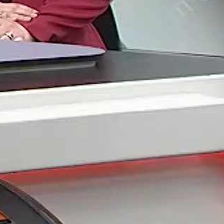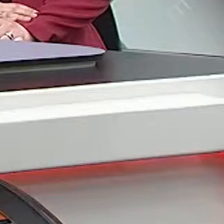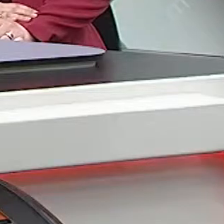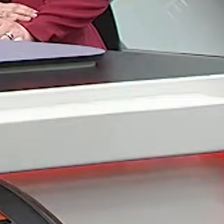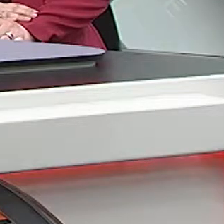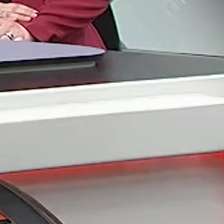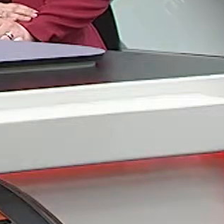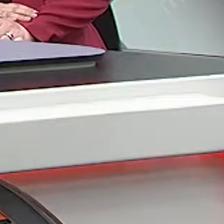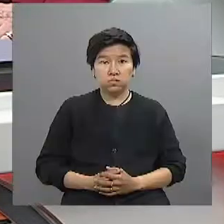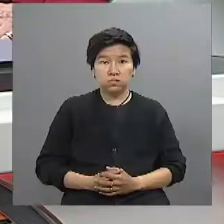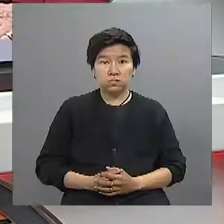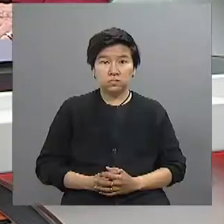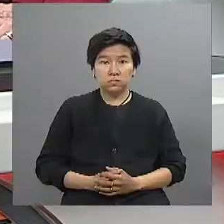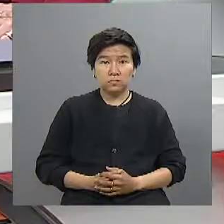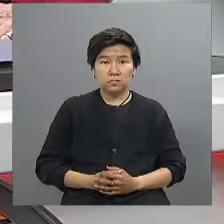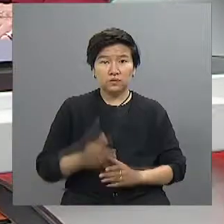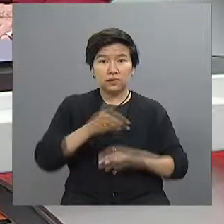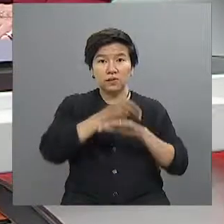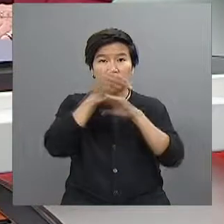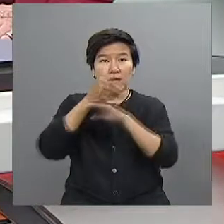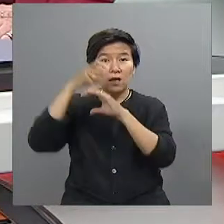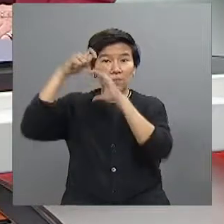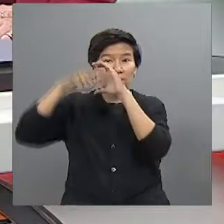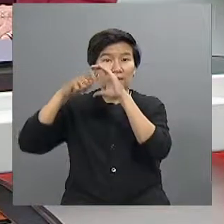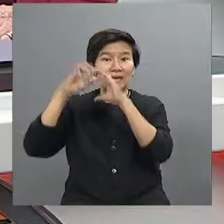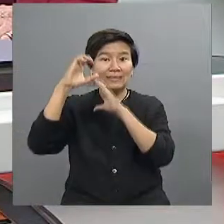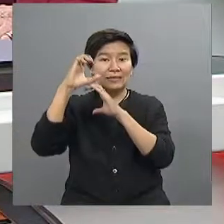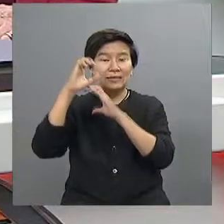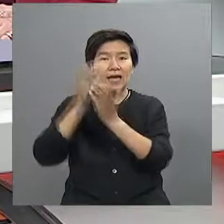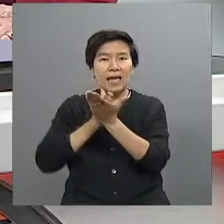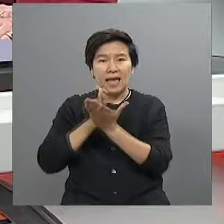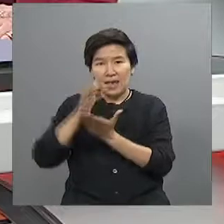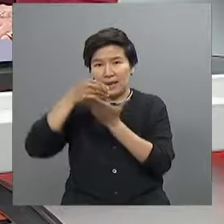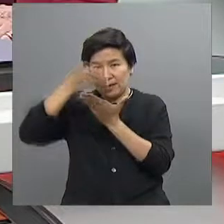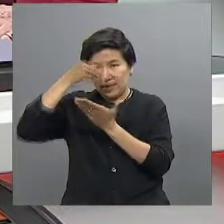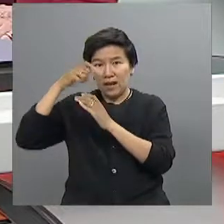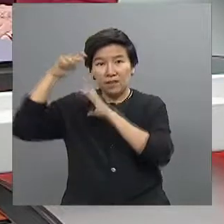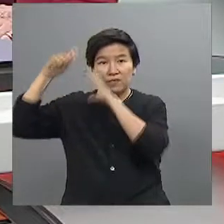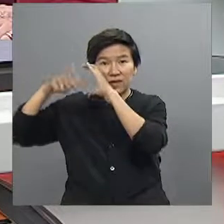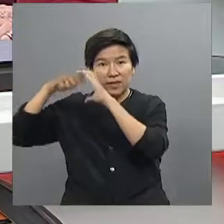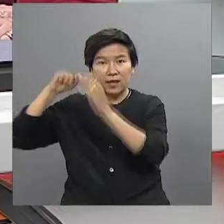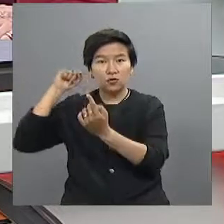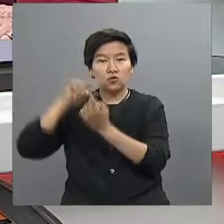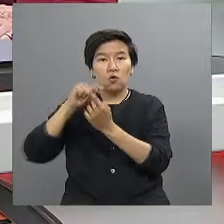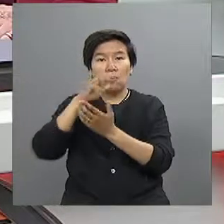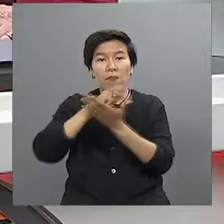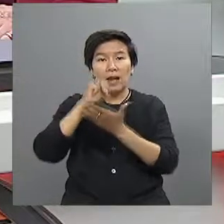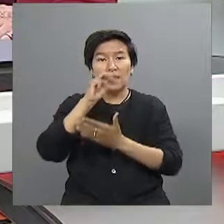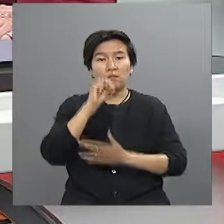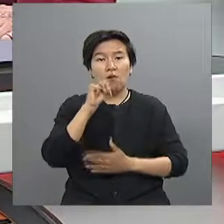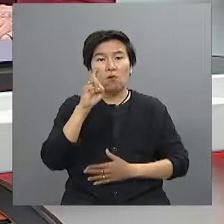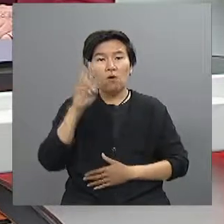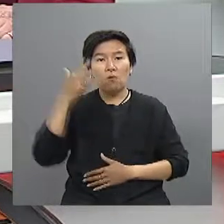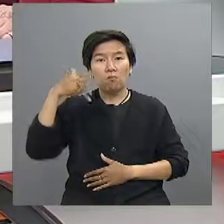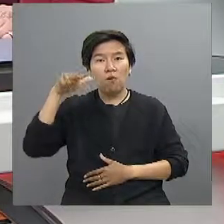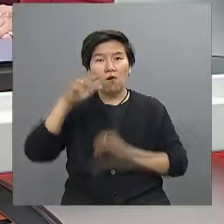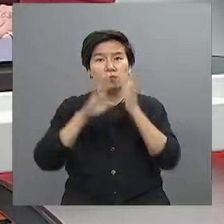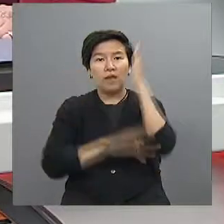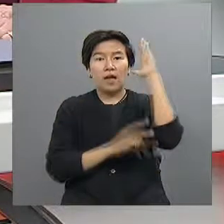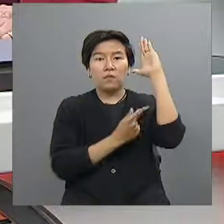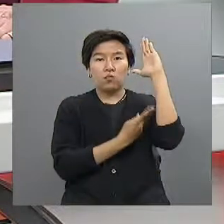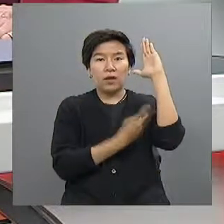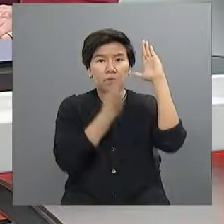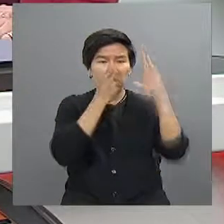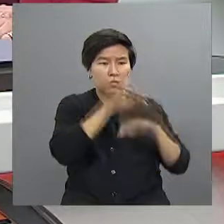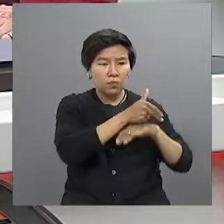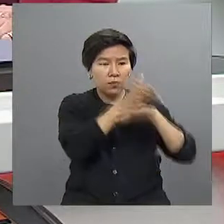เจนซีรีพอร์เตอร์วันนี้นักศึกษานิเทศศาสตร์มหาวิทยาลัยราชภัฏภูเก็ตนะครับพาไปดูบรรยากาศตลาดอาหารทะเลของชาวเลราวั